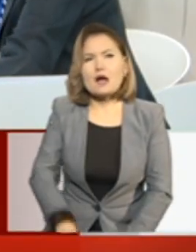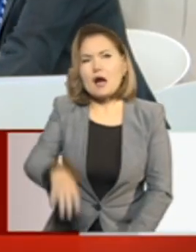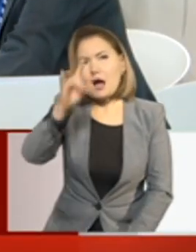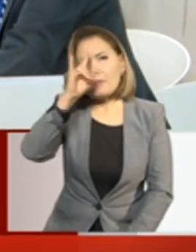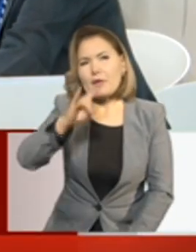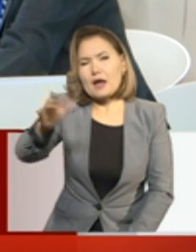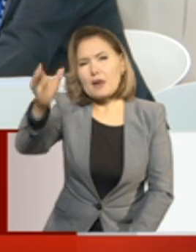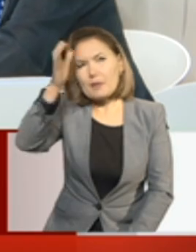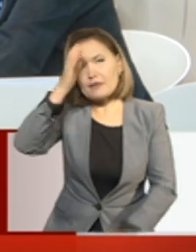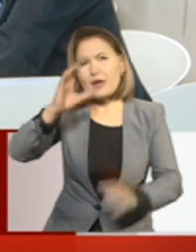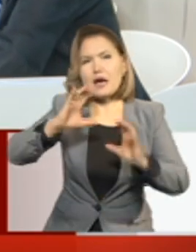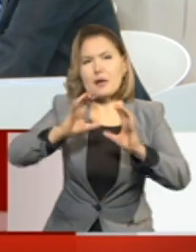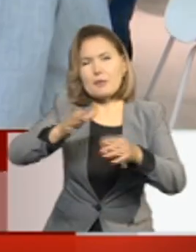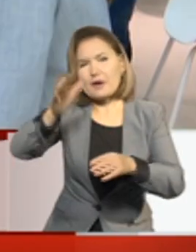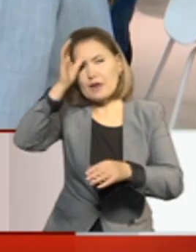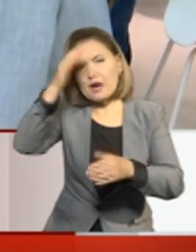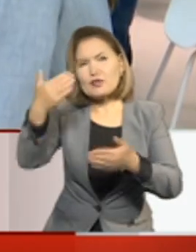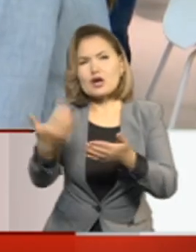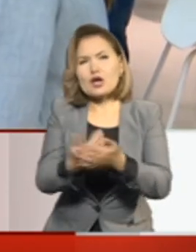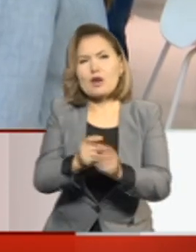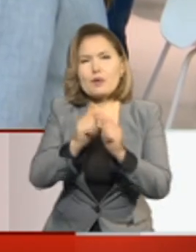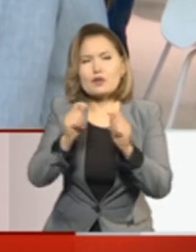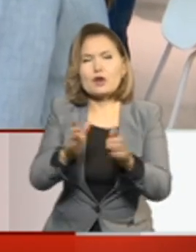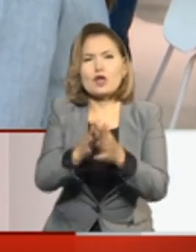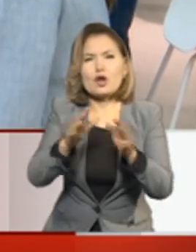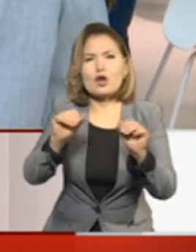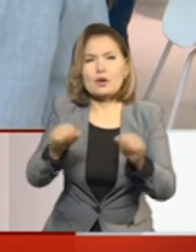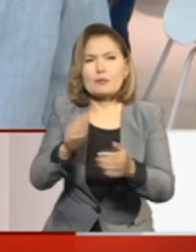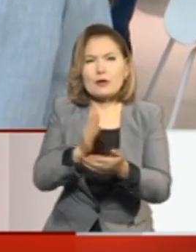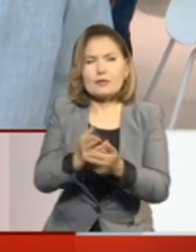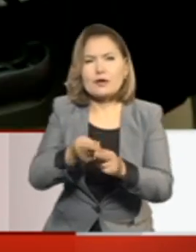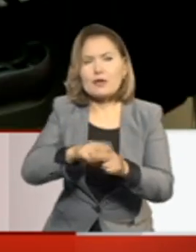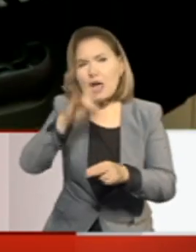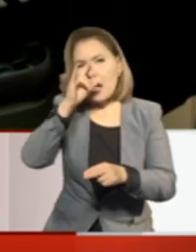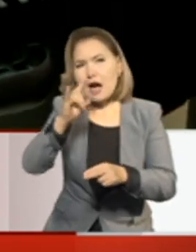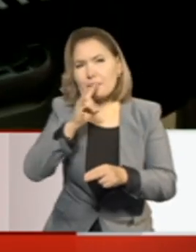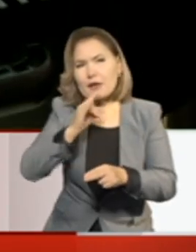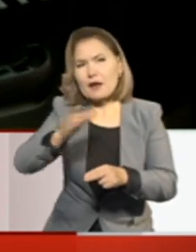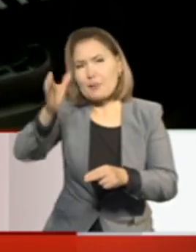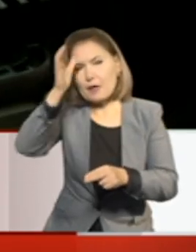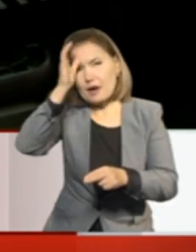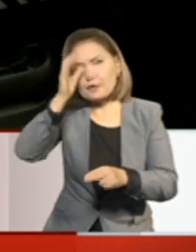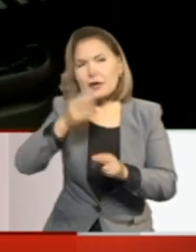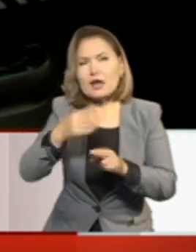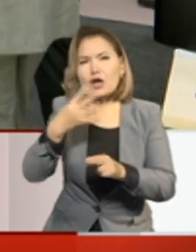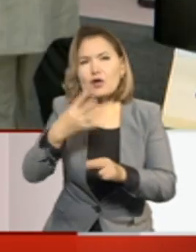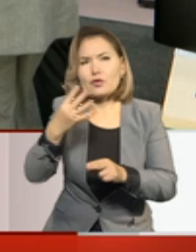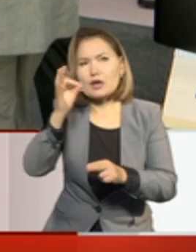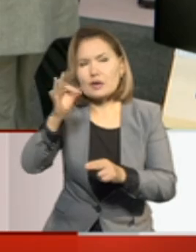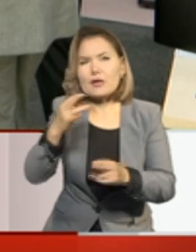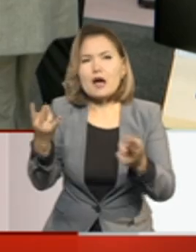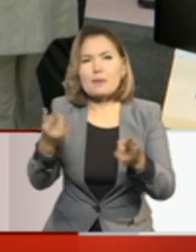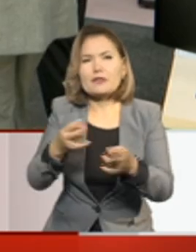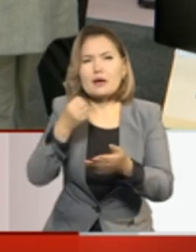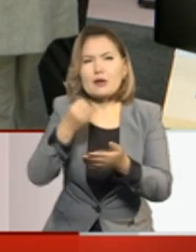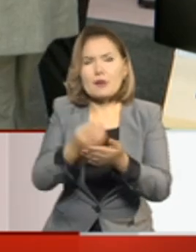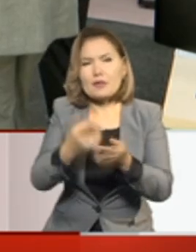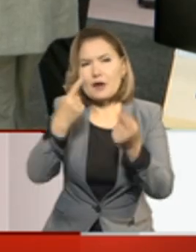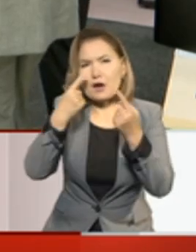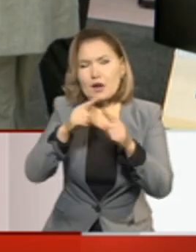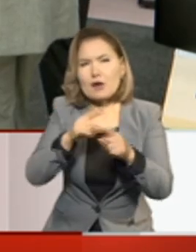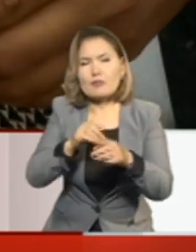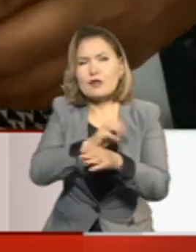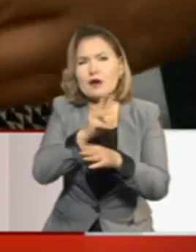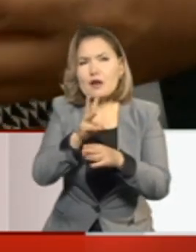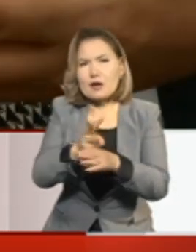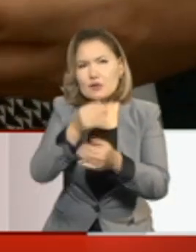Қазақ ғылымдарының әлемдік ғылыми жаңалық ашуға мүмкіндігі бар, бірақ отандық ғалымдардың 44% қажетті қымбат жабдықтарға